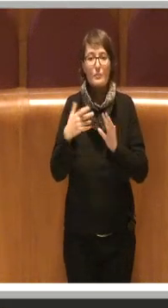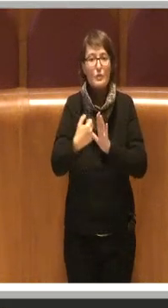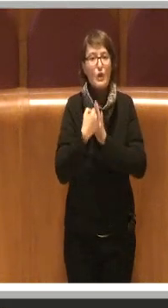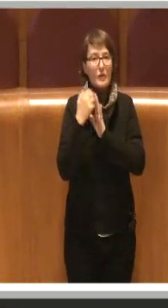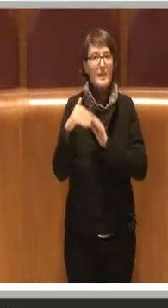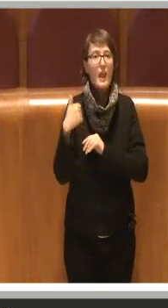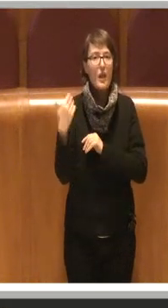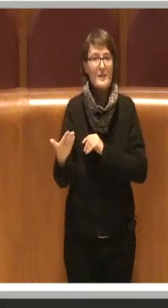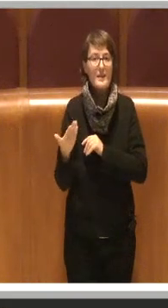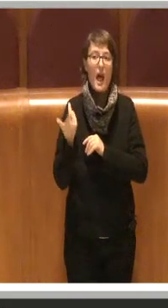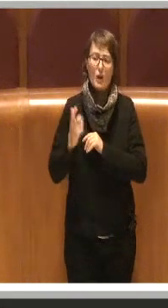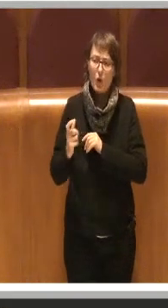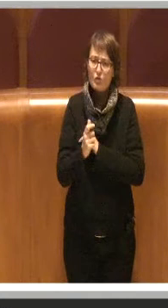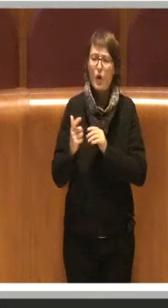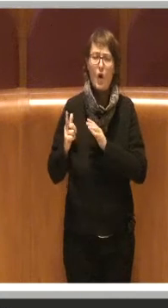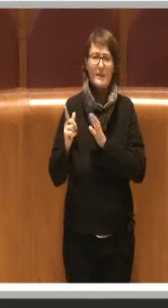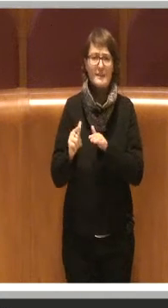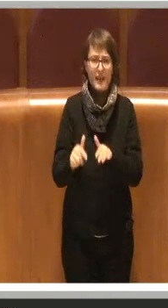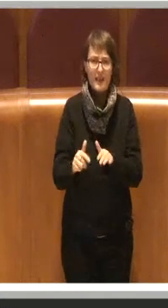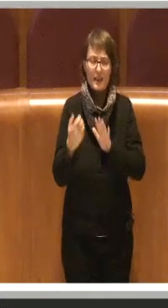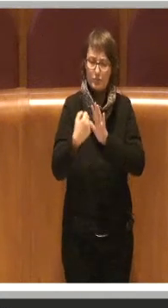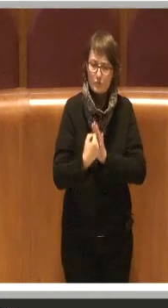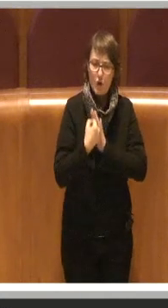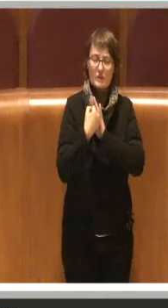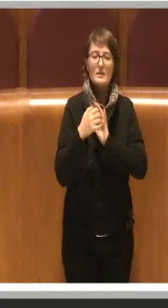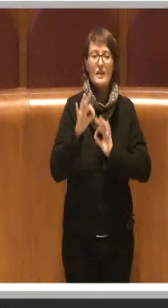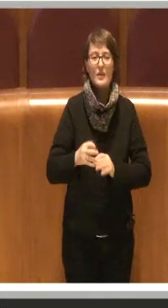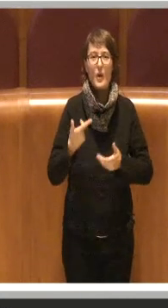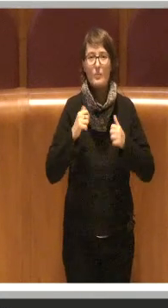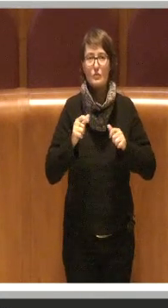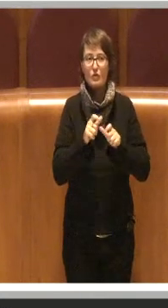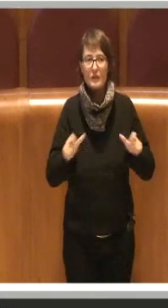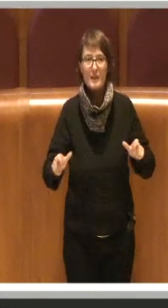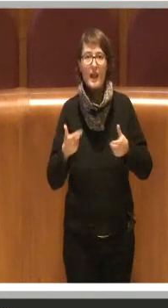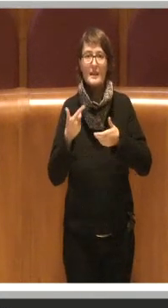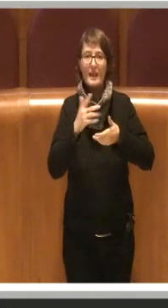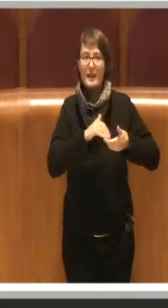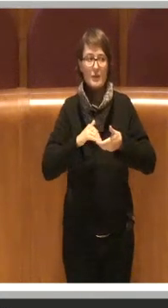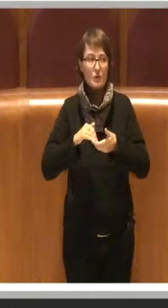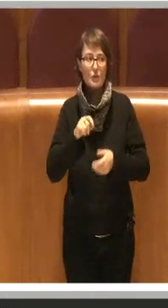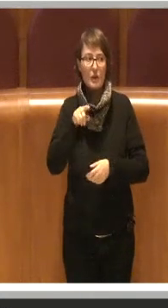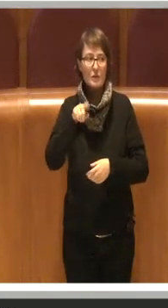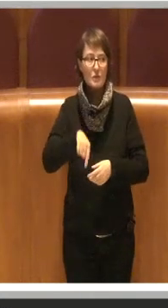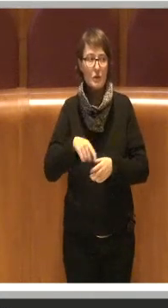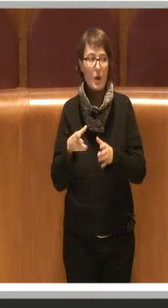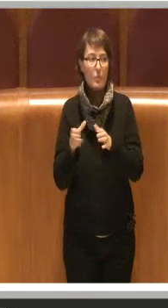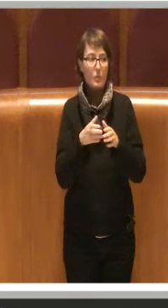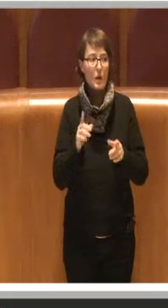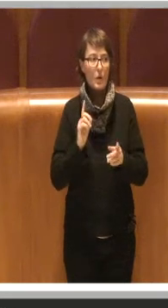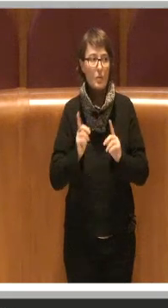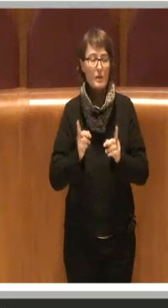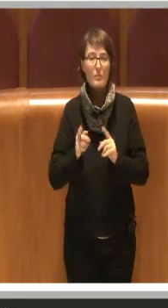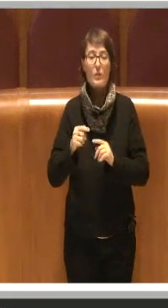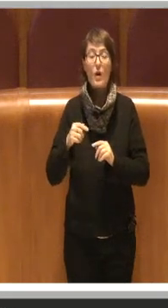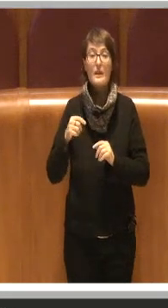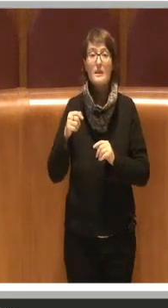giorni, in queste settimane da cittadini, associazioni, ma anche da forze politiche. Questo per evidenziare anche l'importanza del